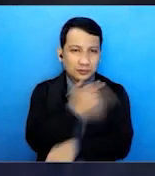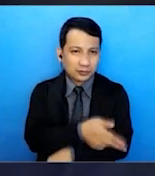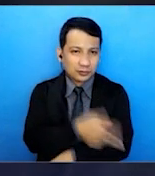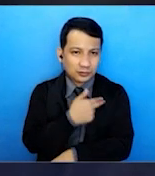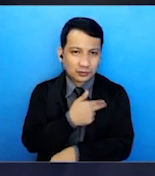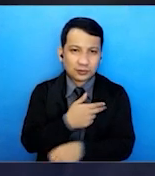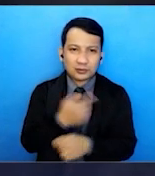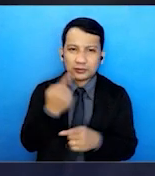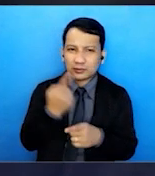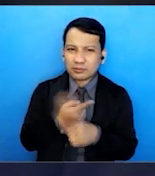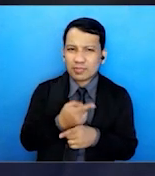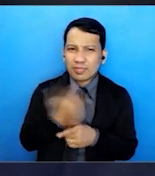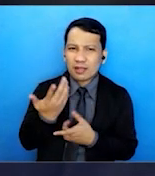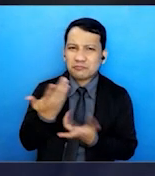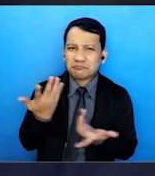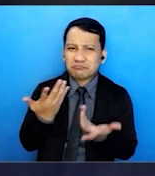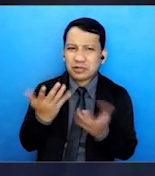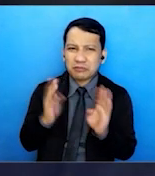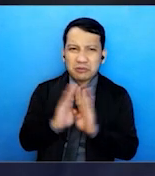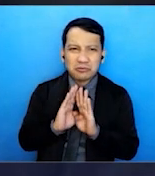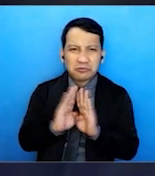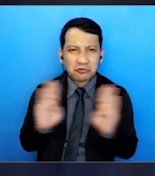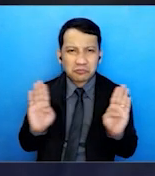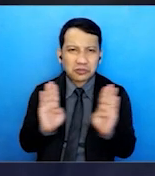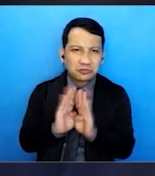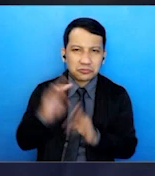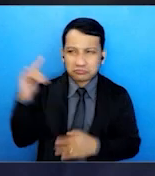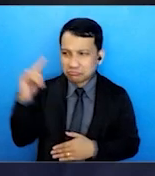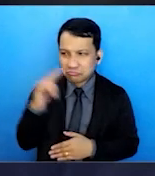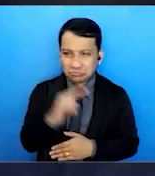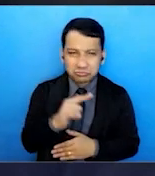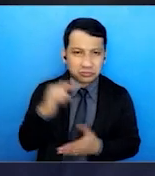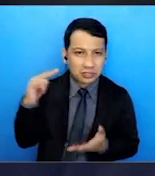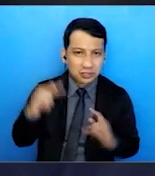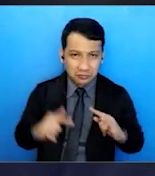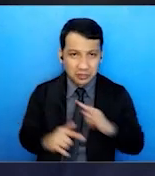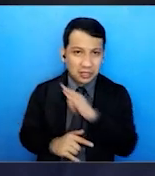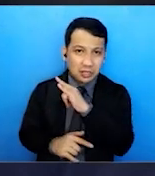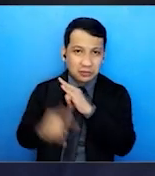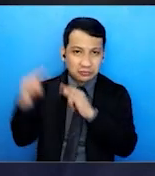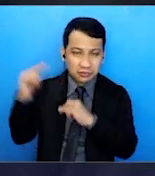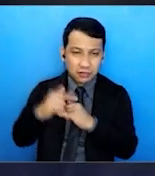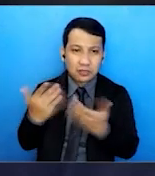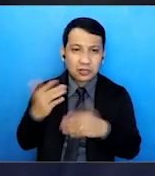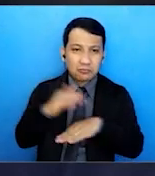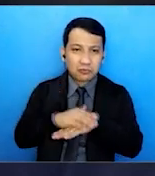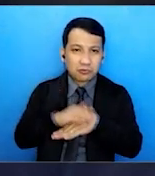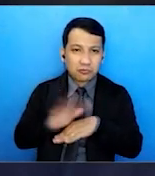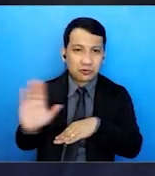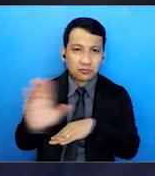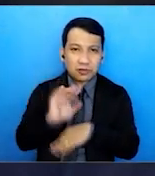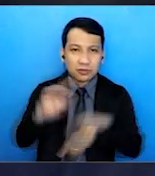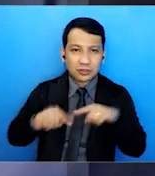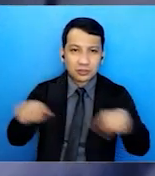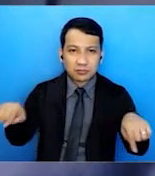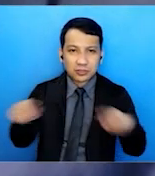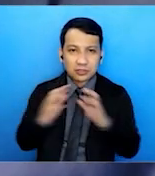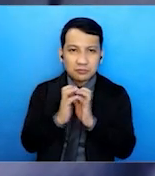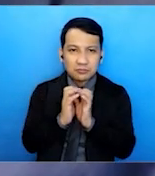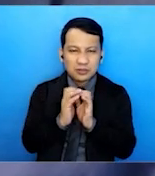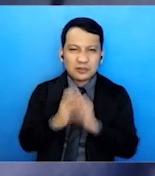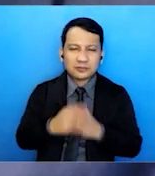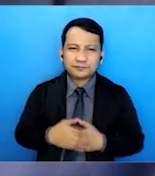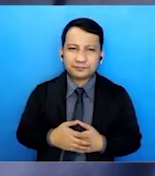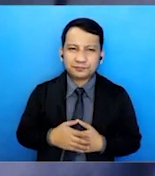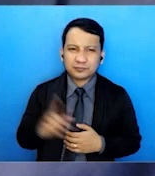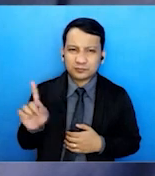pero parang larong close-open daw ang airport natin habang andyan ang banta ng iba't ibang variant. Kaya tanong ni